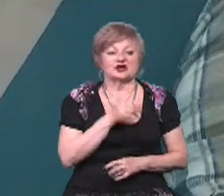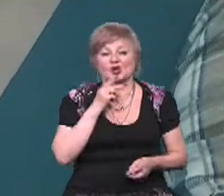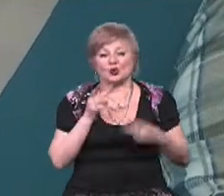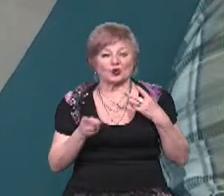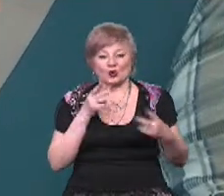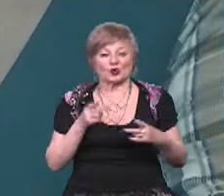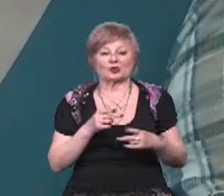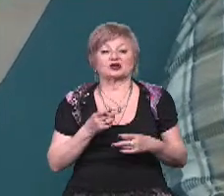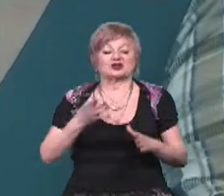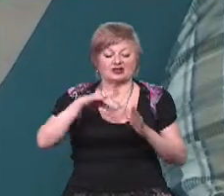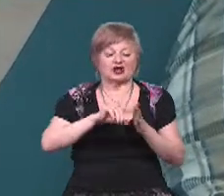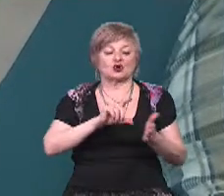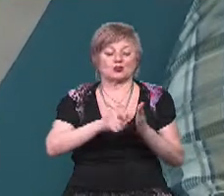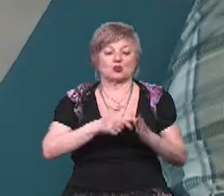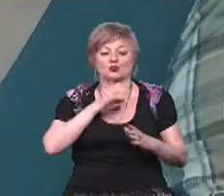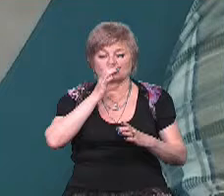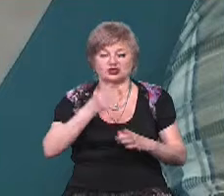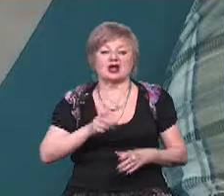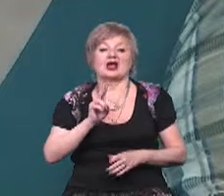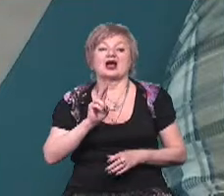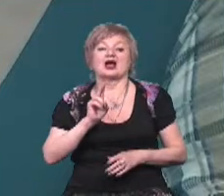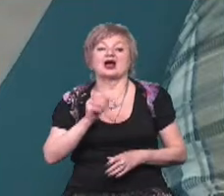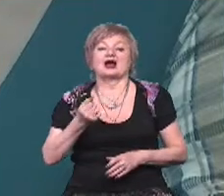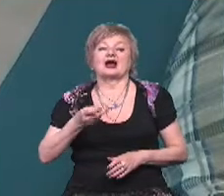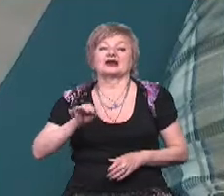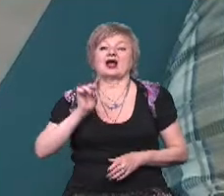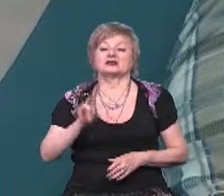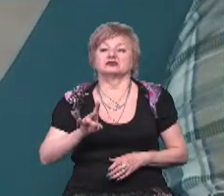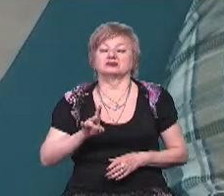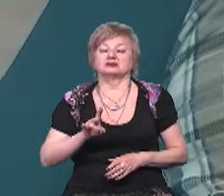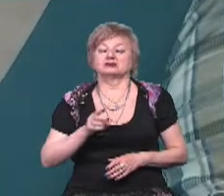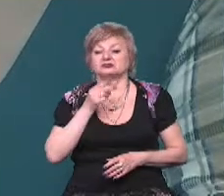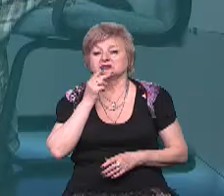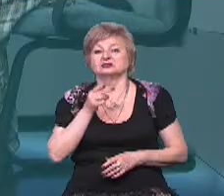курять кальяни в приміщеннях прямо. Прямо в приміщенні. Коли ти викликаєш патруль в